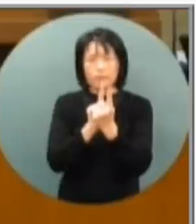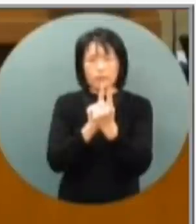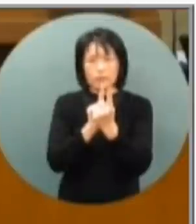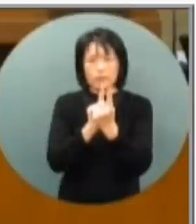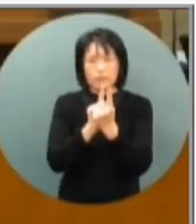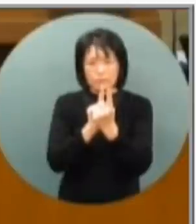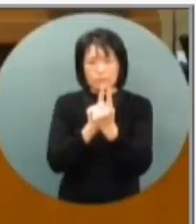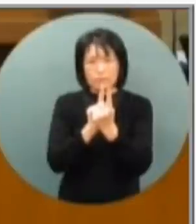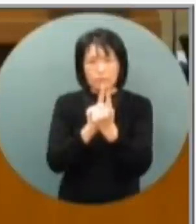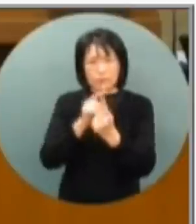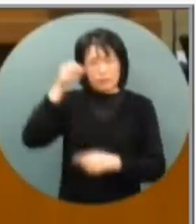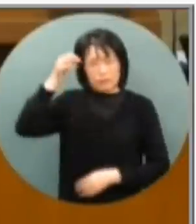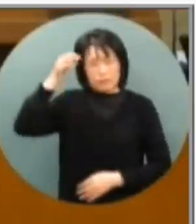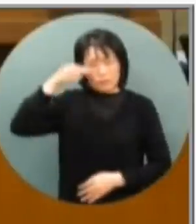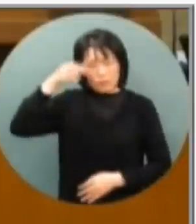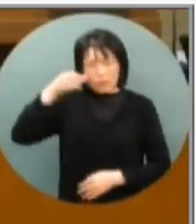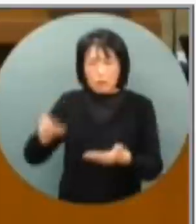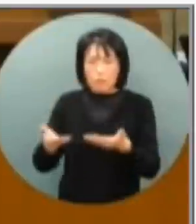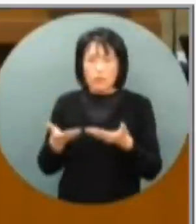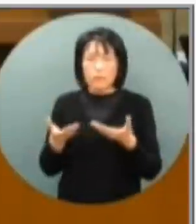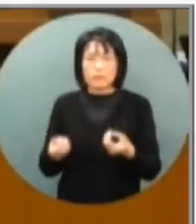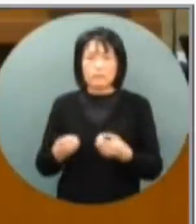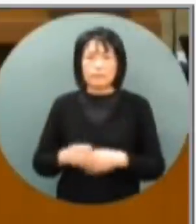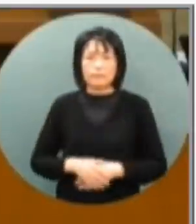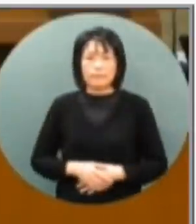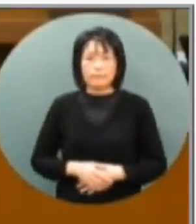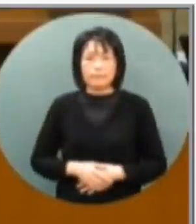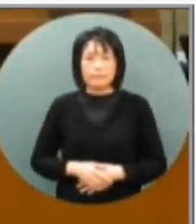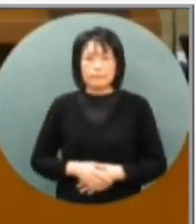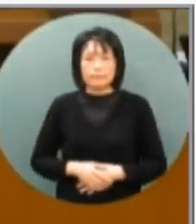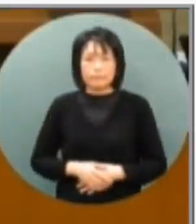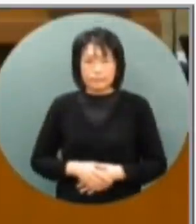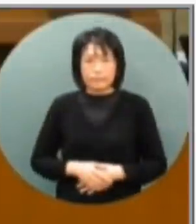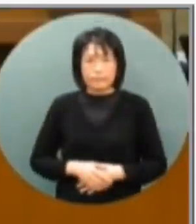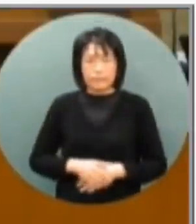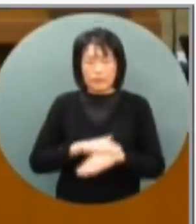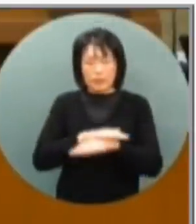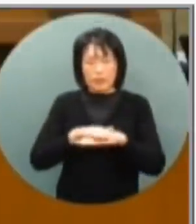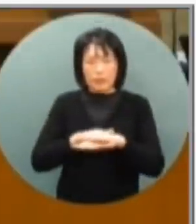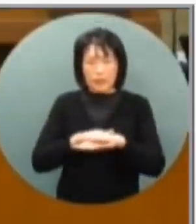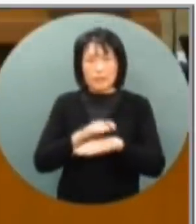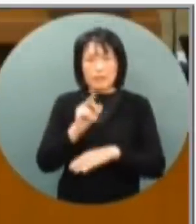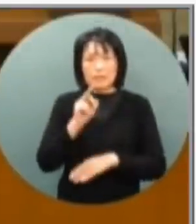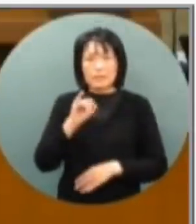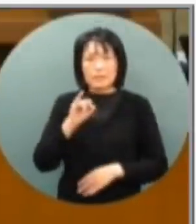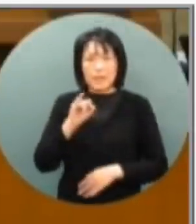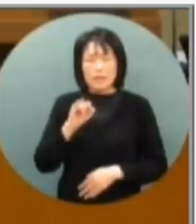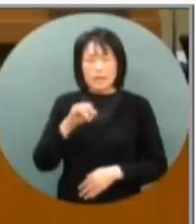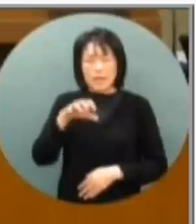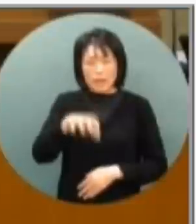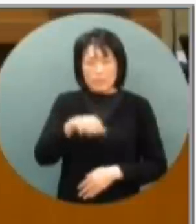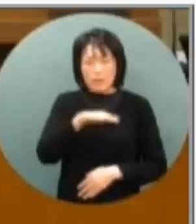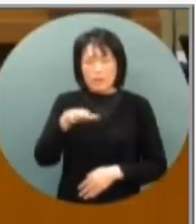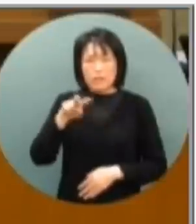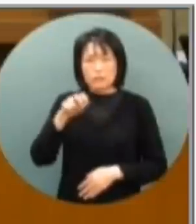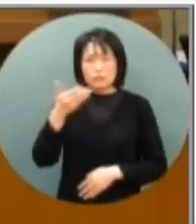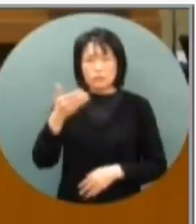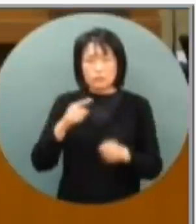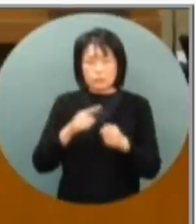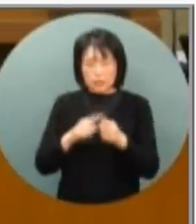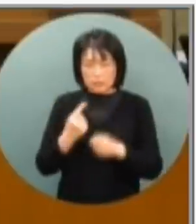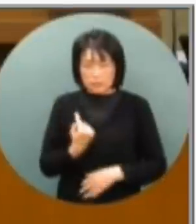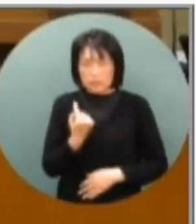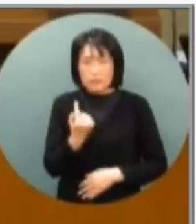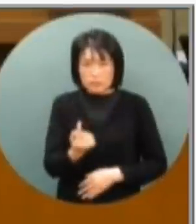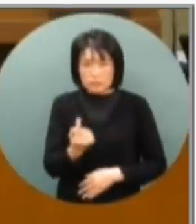評価していただけたかなと思います。私自身も、愛生園等ですね、平成25年ですかね、あのお伺いをさせていただく